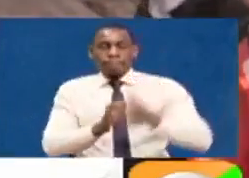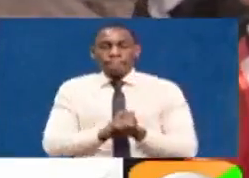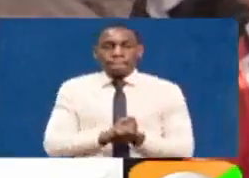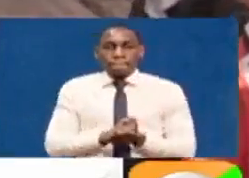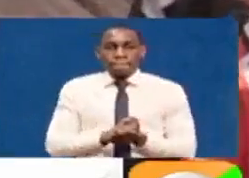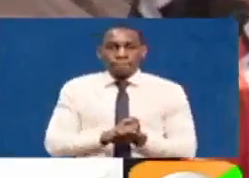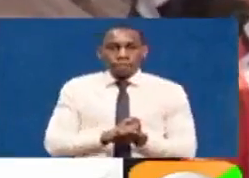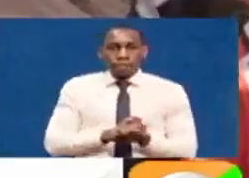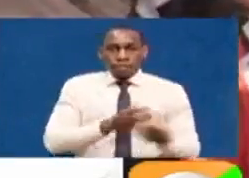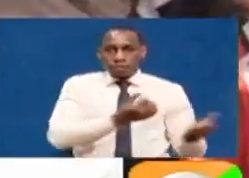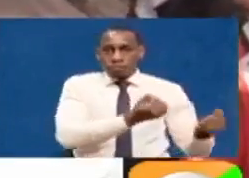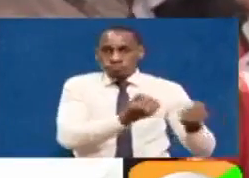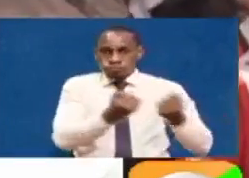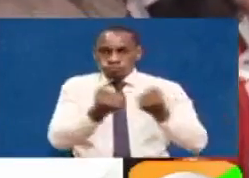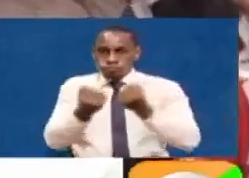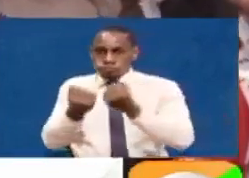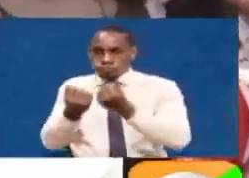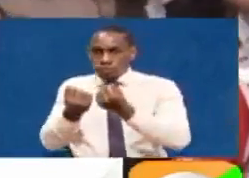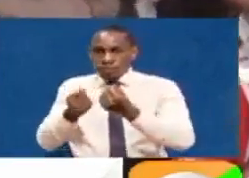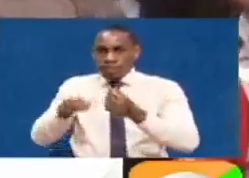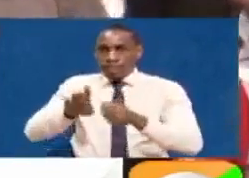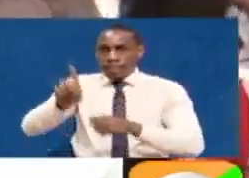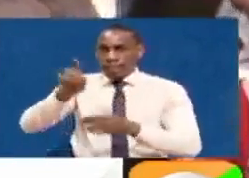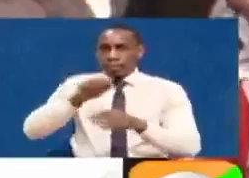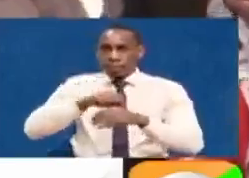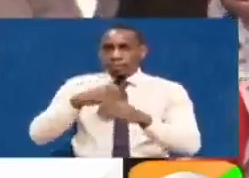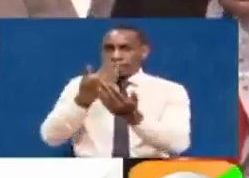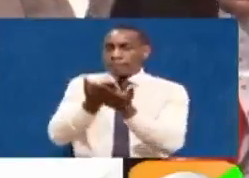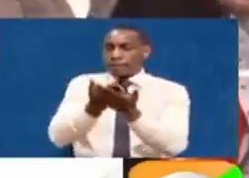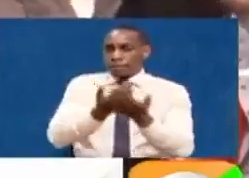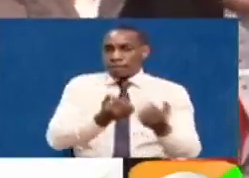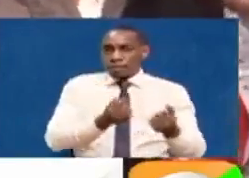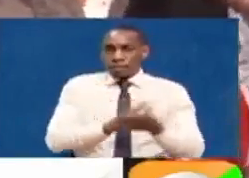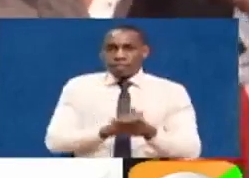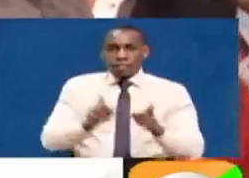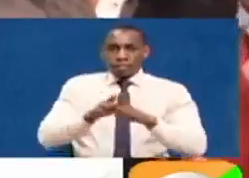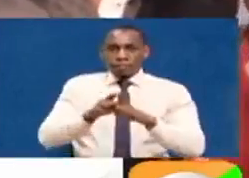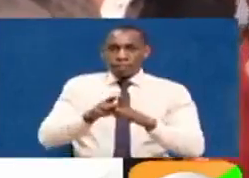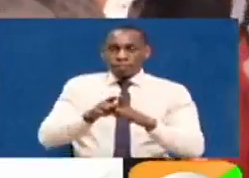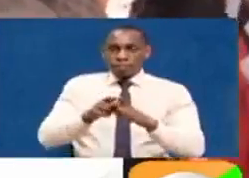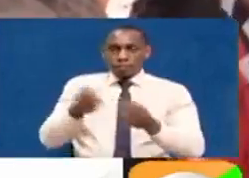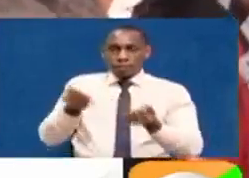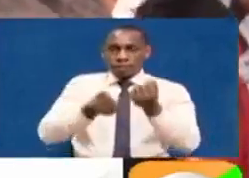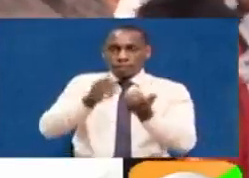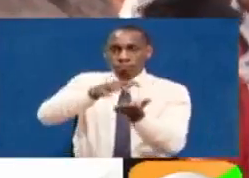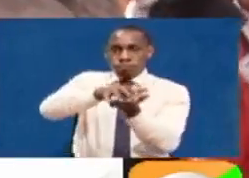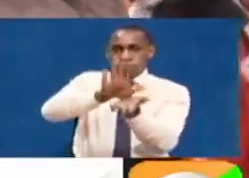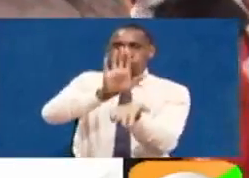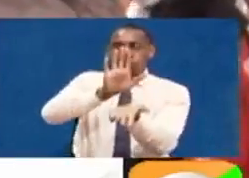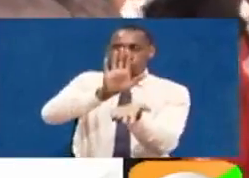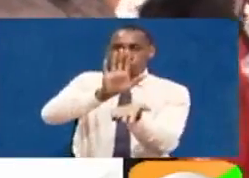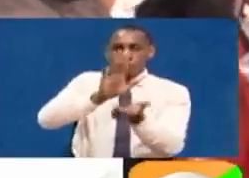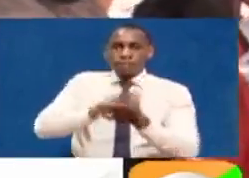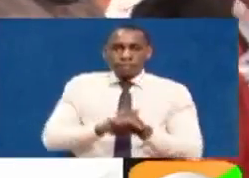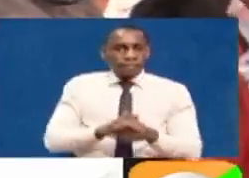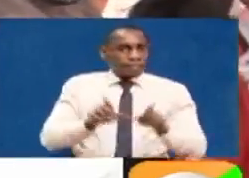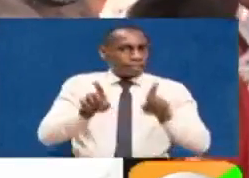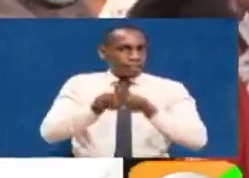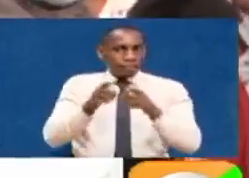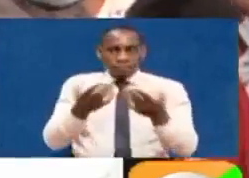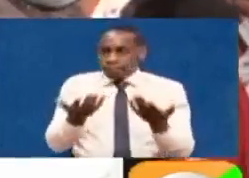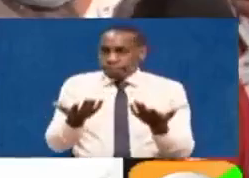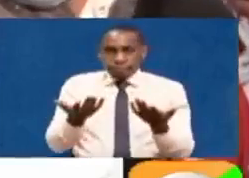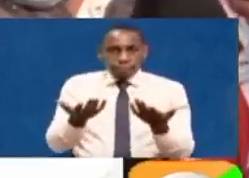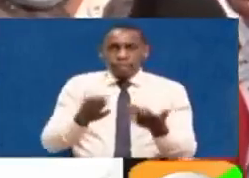kushini, ikielekea upande ya juu. Ilipo kuja upande ya juu hivyo, bonnet yake ilikuwa ikifunguka na kufungika. Kwa hivyo